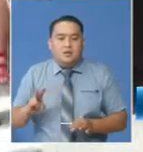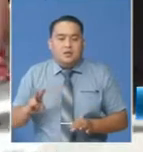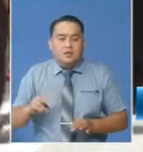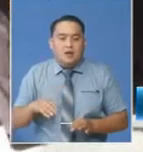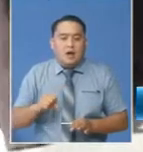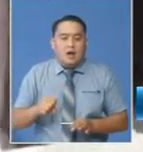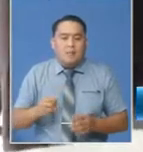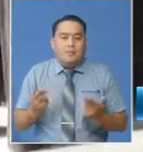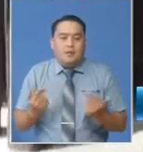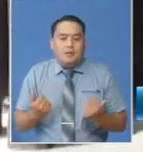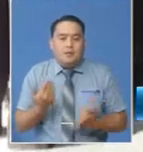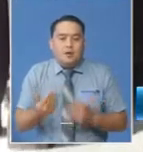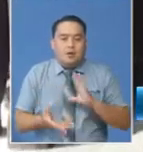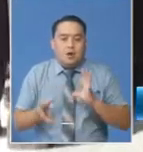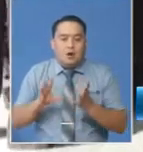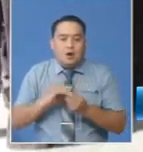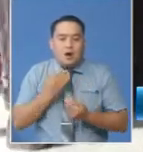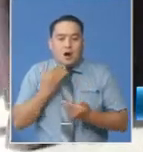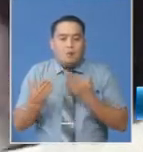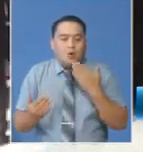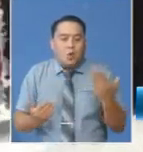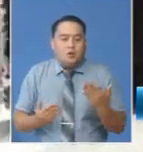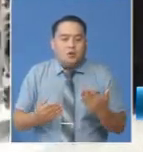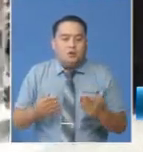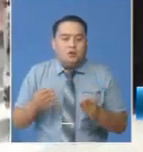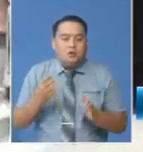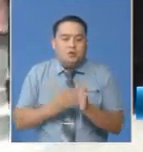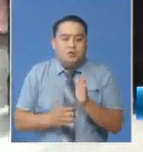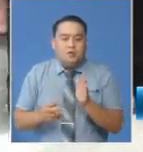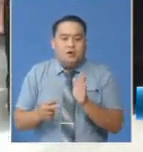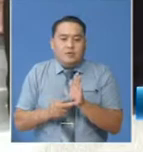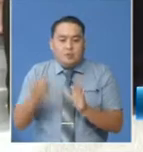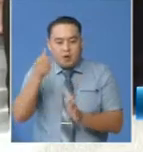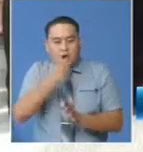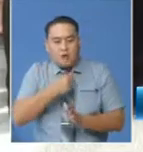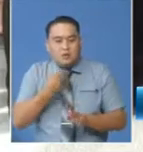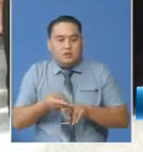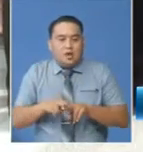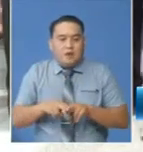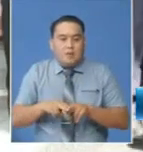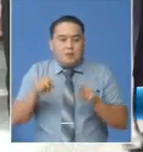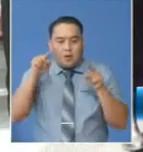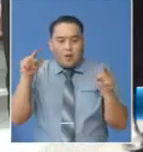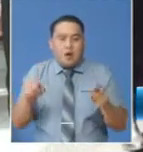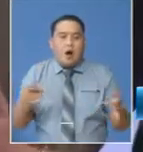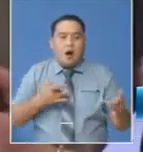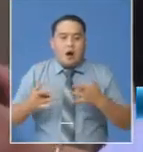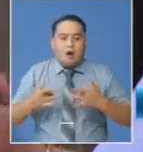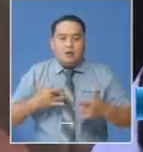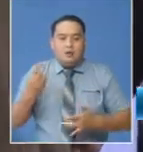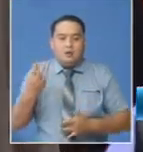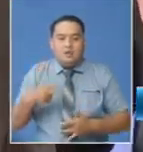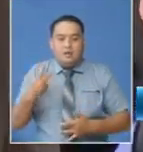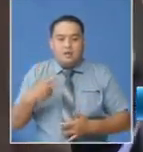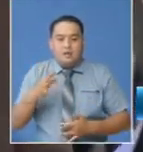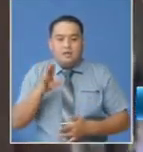Time признали его по итогам соцопроса, проведенного в 1998 году, самым значимым артистом в истории 20-го